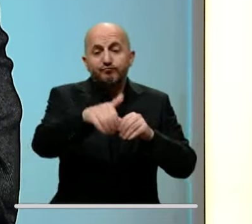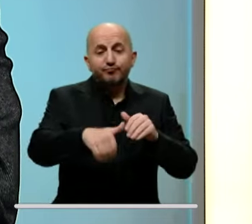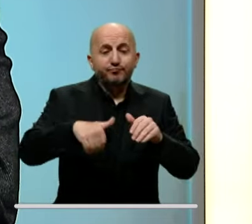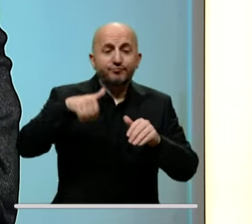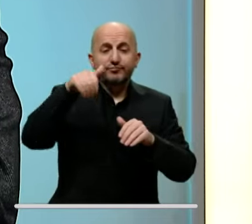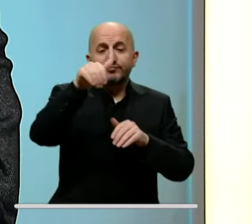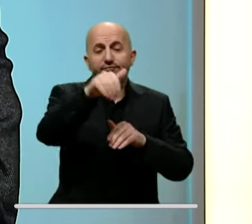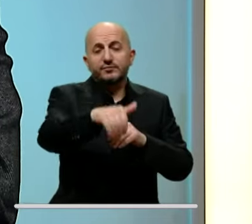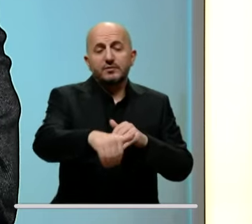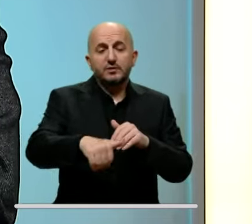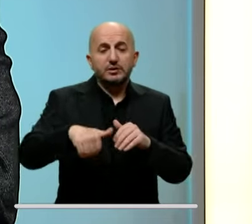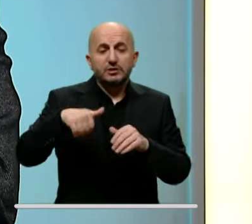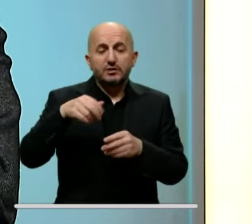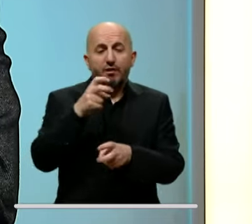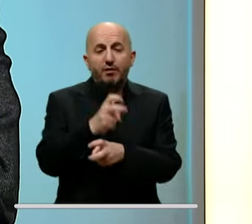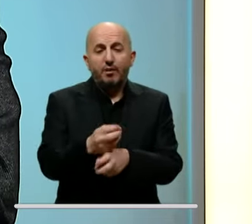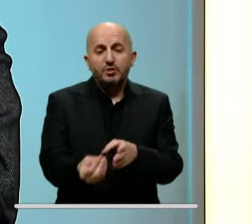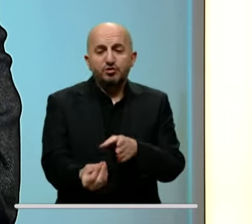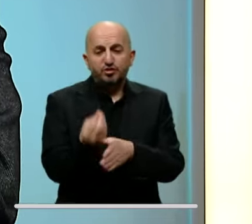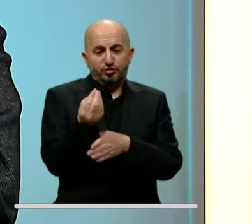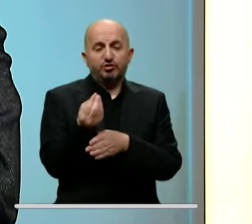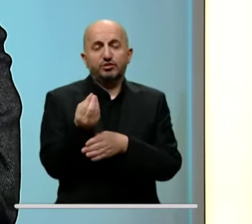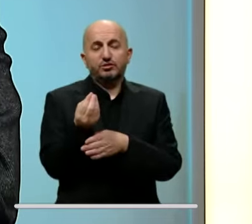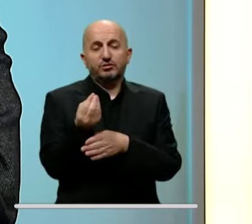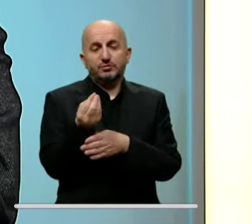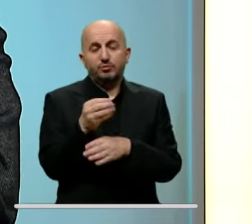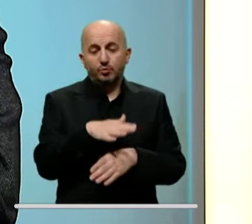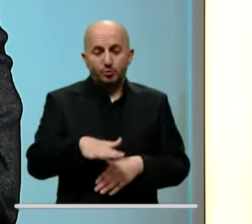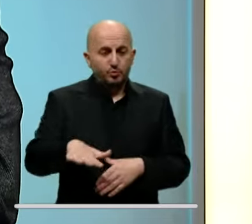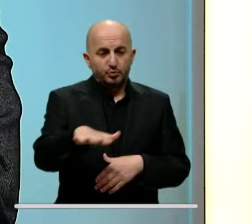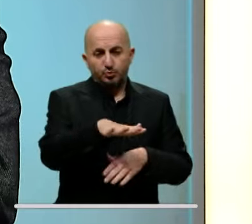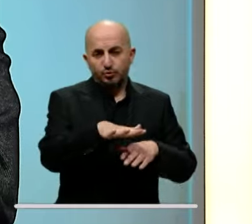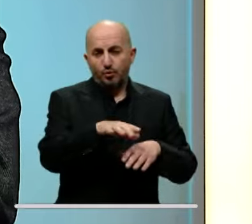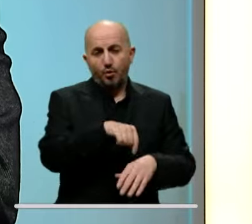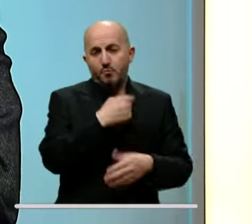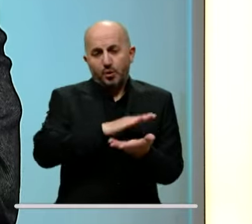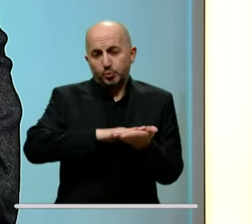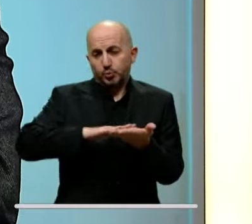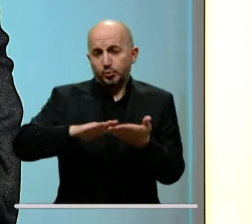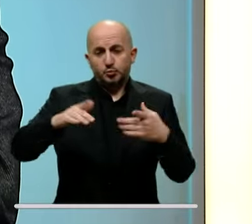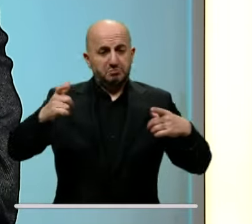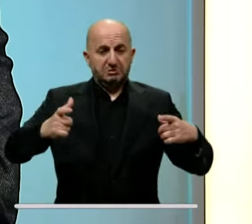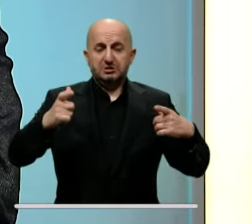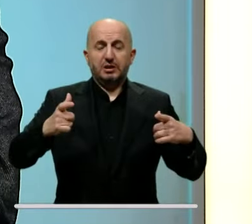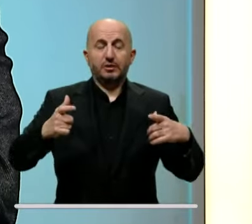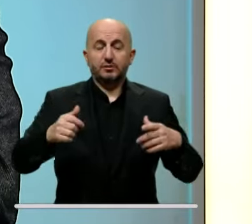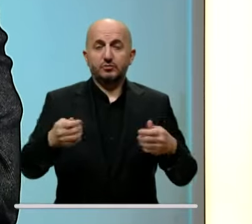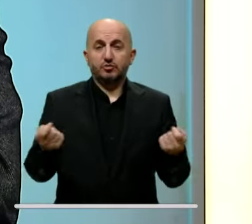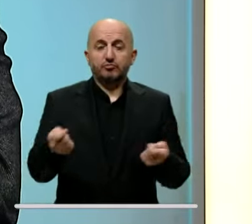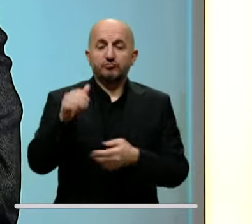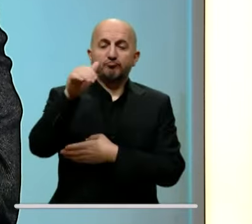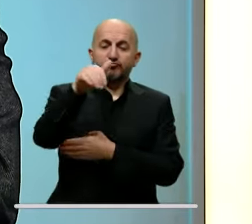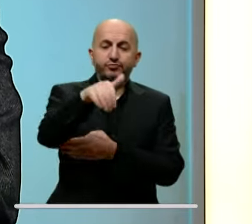hafriyat alırken Eee diyelim ki üstü düzlenmiş olan bir yerden